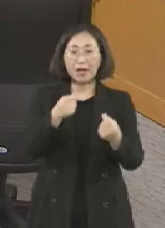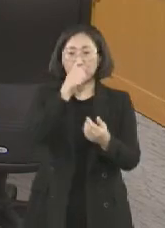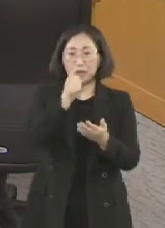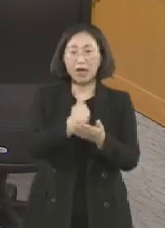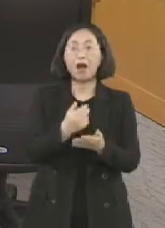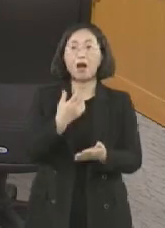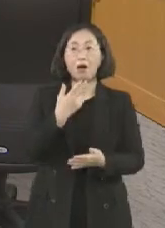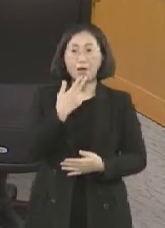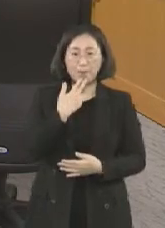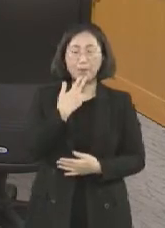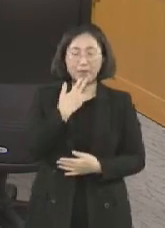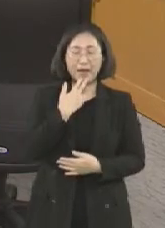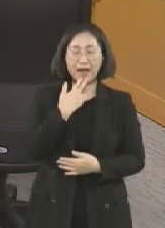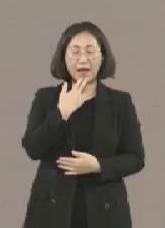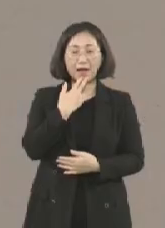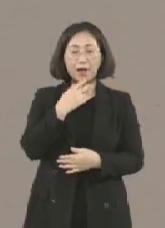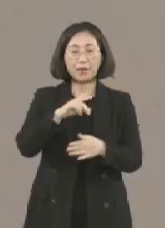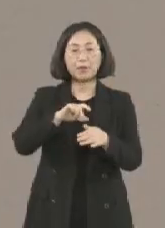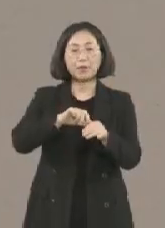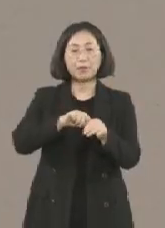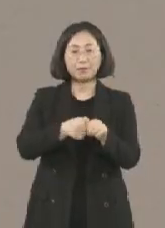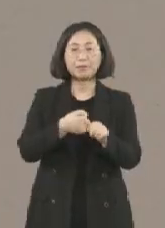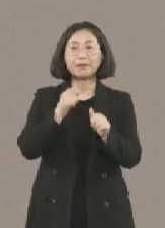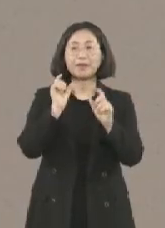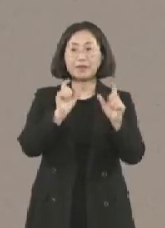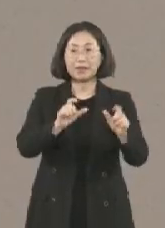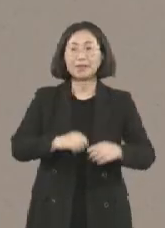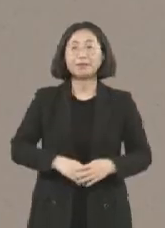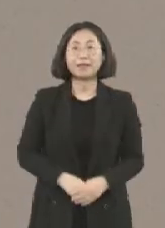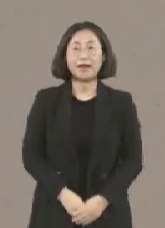전력이 없는 점을 고려했다고 밝혔습니다